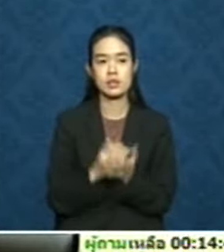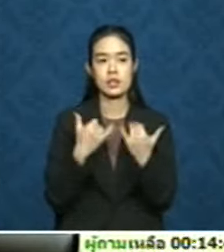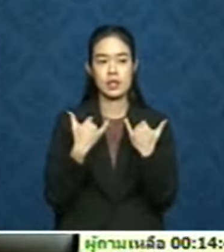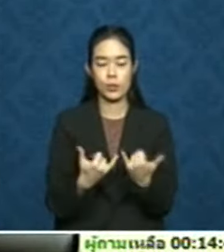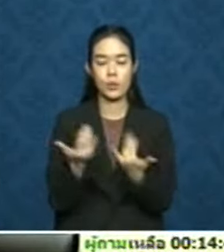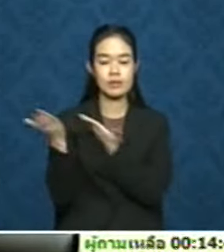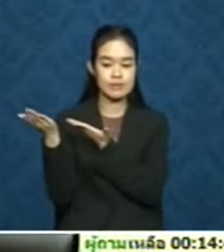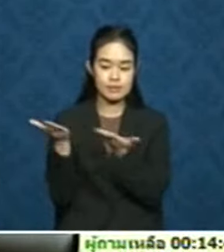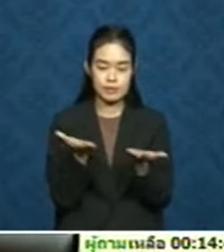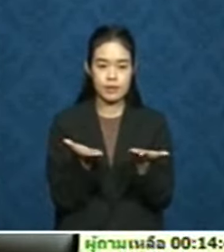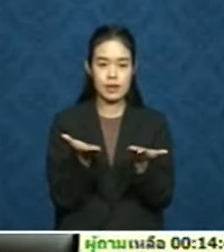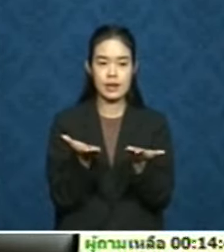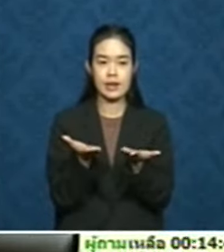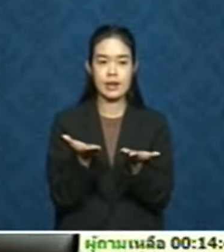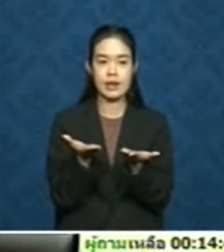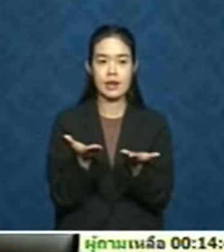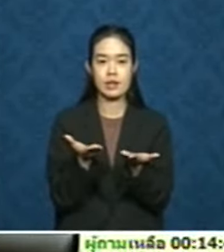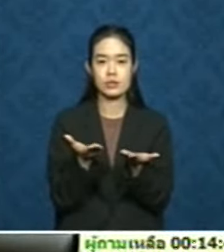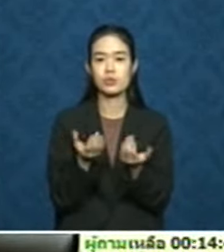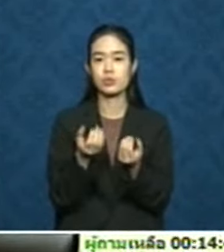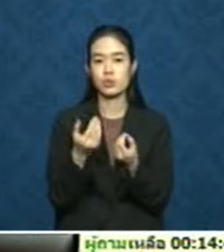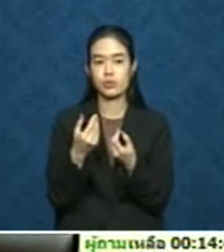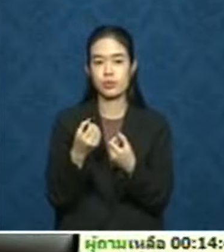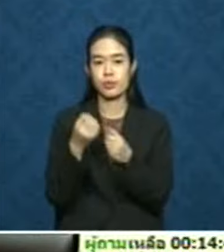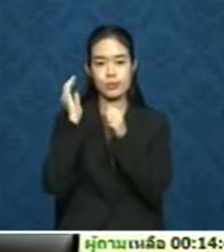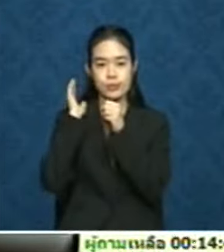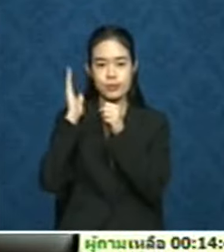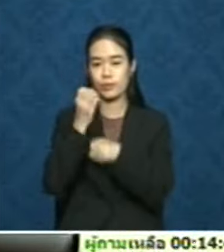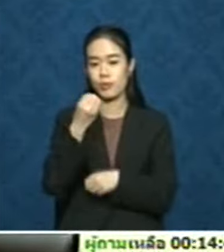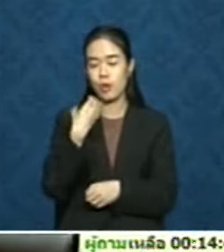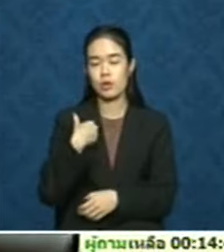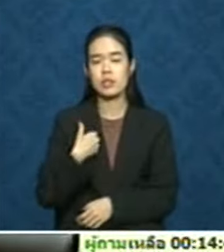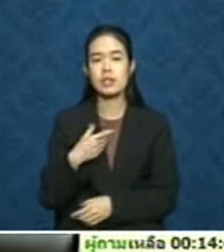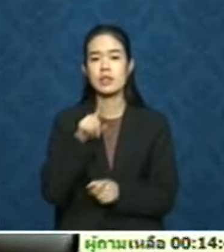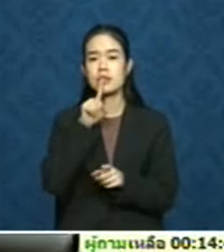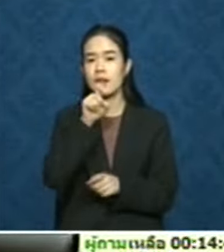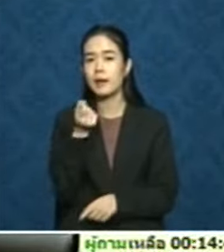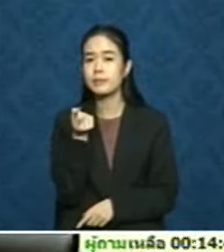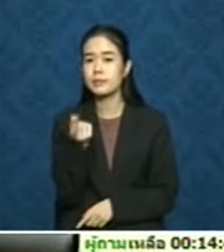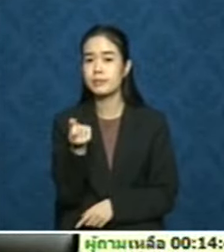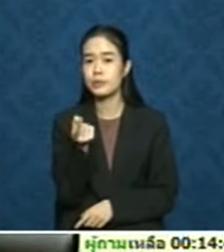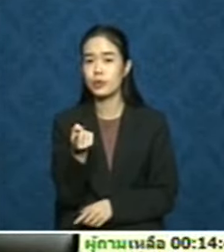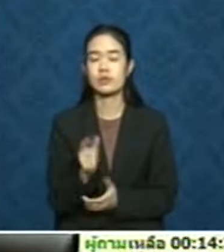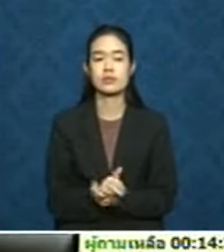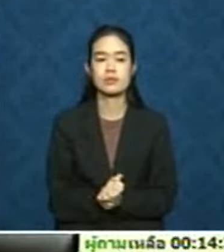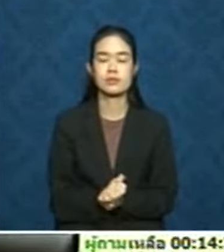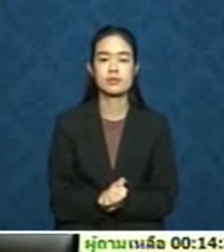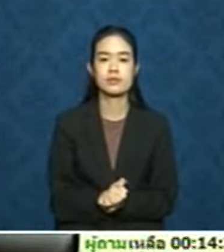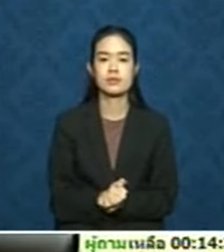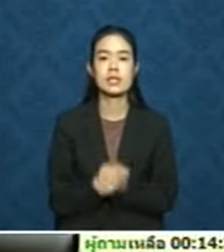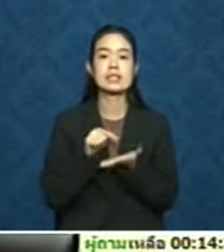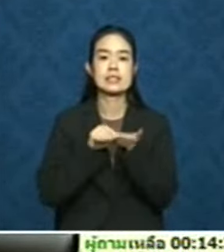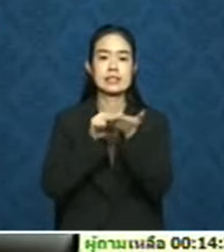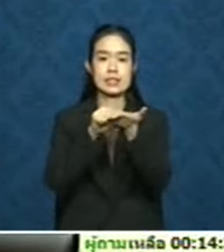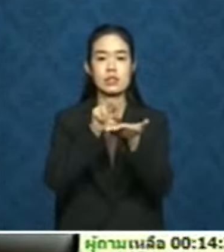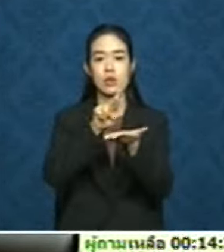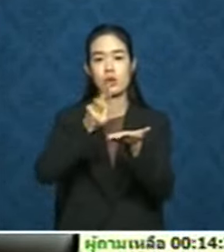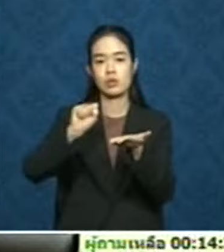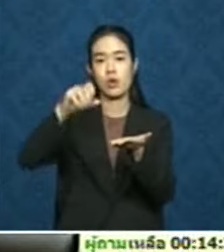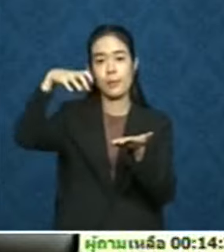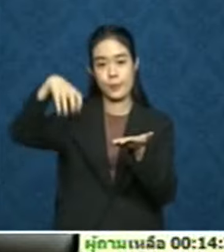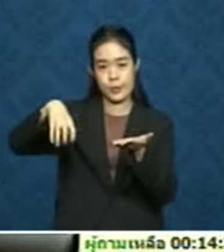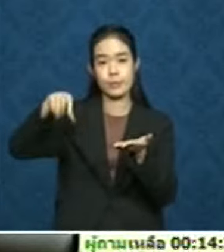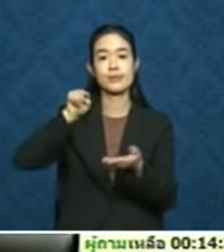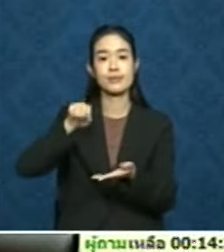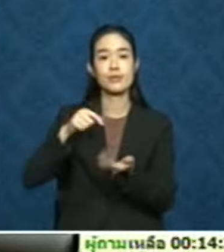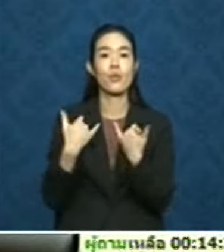าม ประเด็นที่เป็นกระทู้ถามสดที่กระผมเสนอต่อสภาในวันนี้มาจ